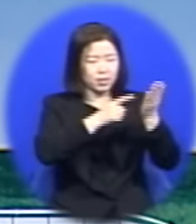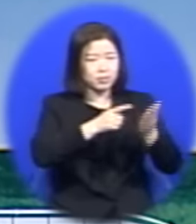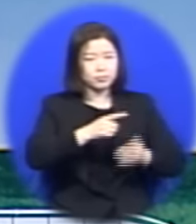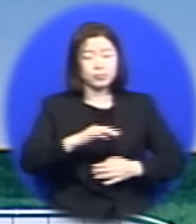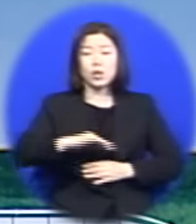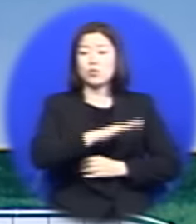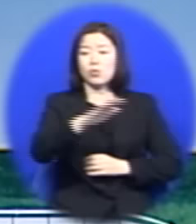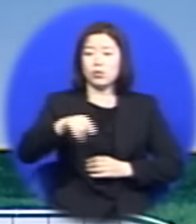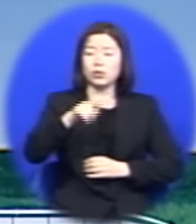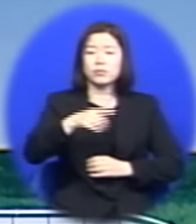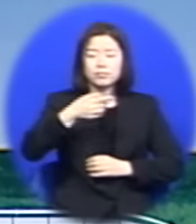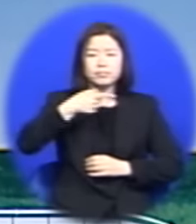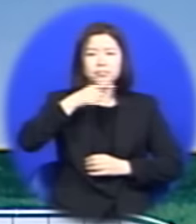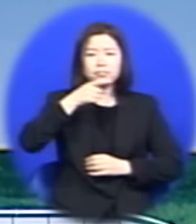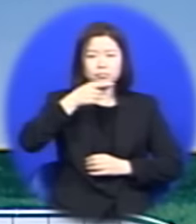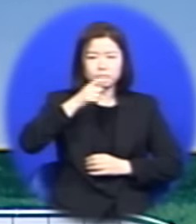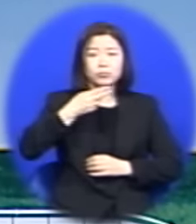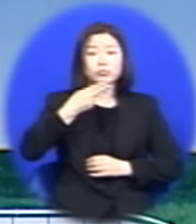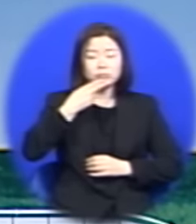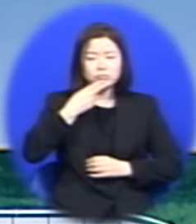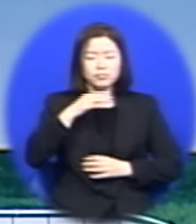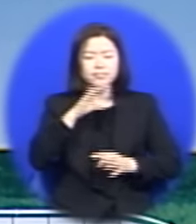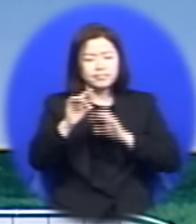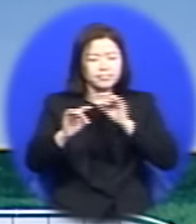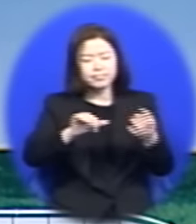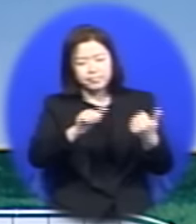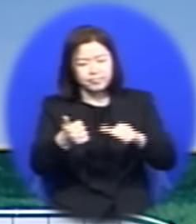우리를 여기서 목말라 이렇게 죽게 할 거냐.